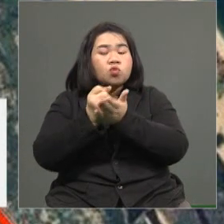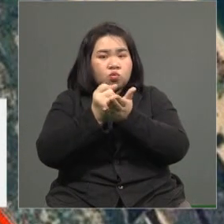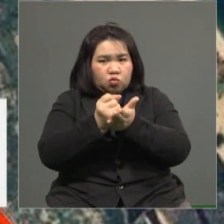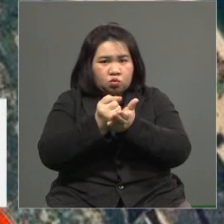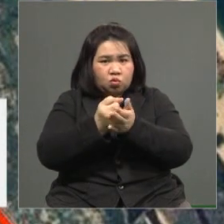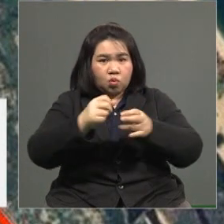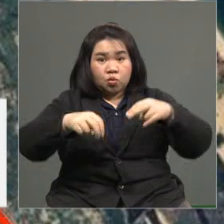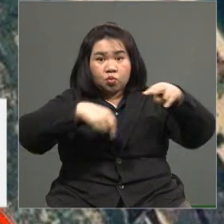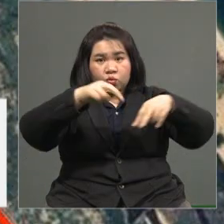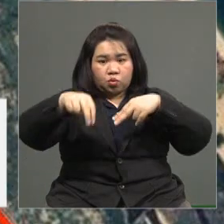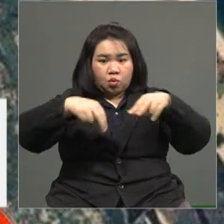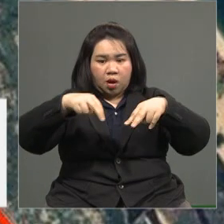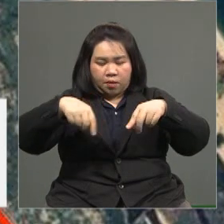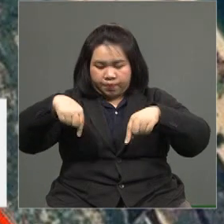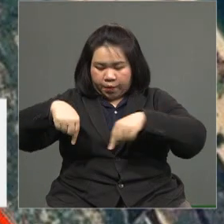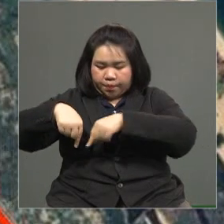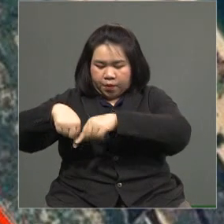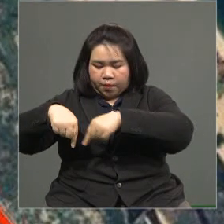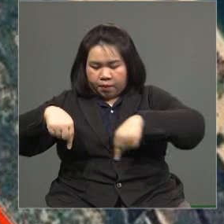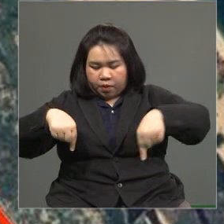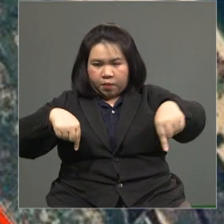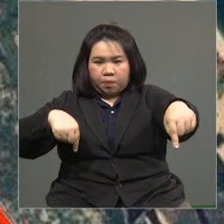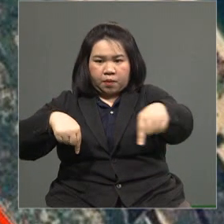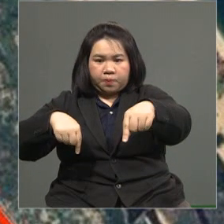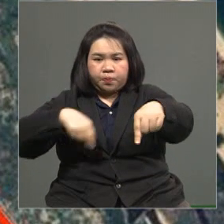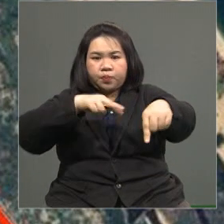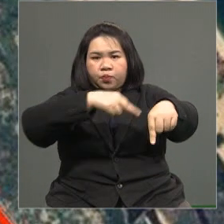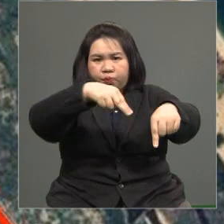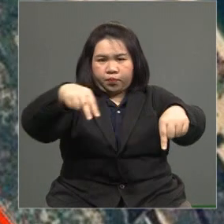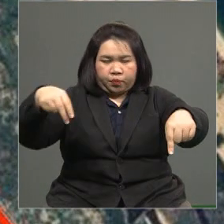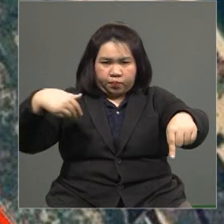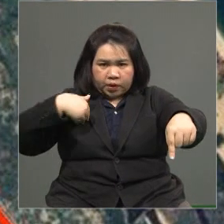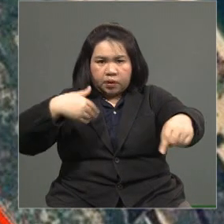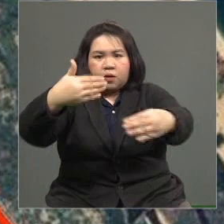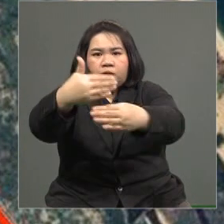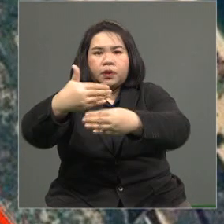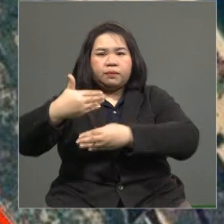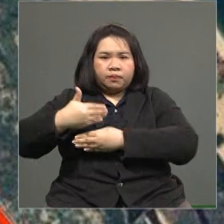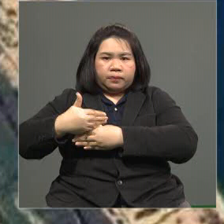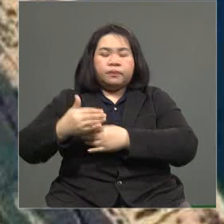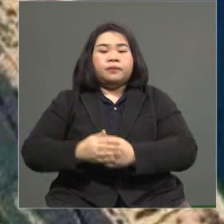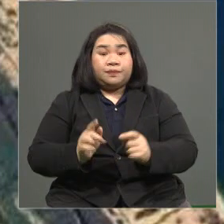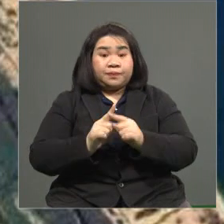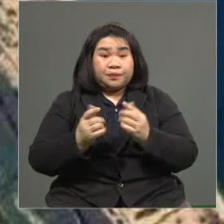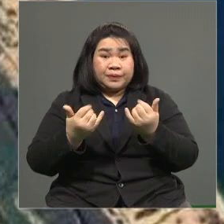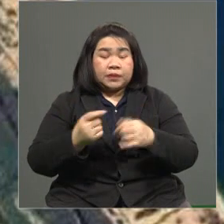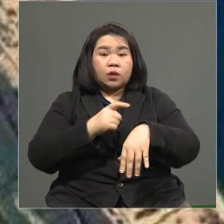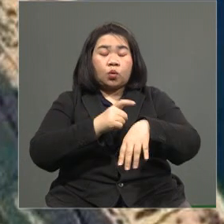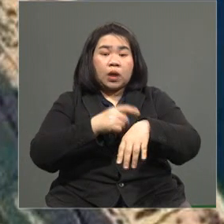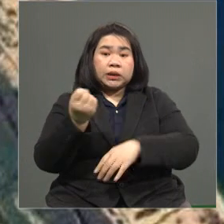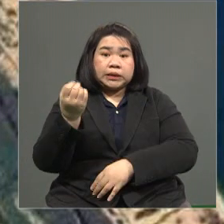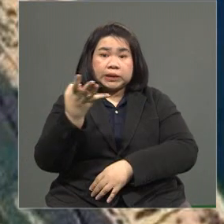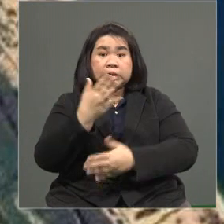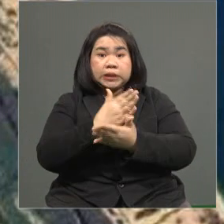โคกเคียนร่วมกับผู้ใหญ่บ้านแล้วก็ควบคุมพื้นที่ปิดกการจราจรค่ะครับแต่ว่าต่อมาเมื่อตอน